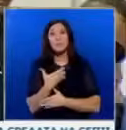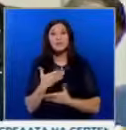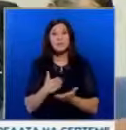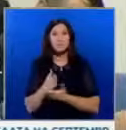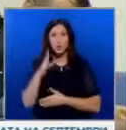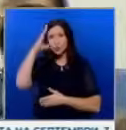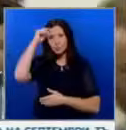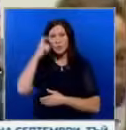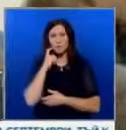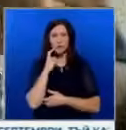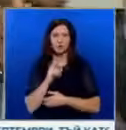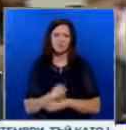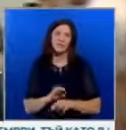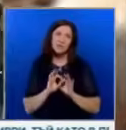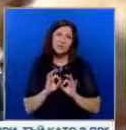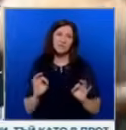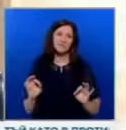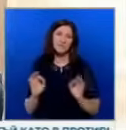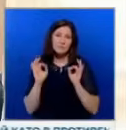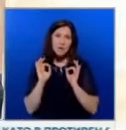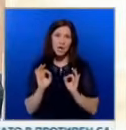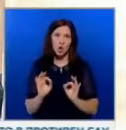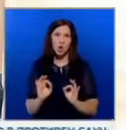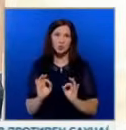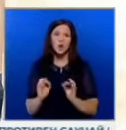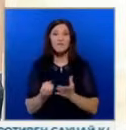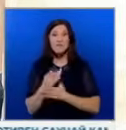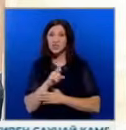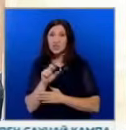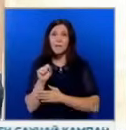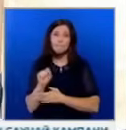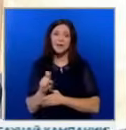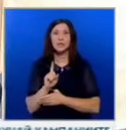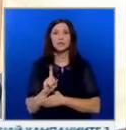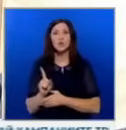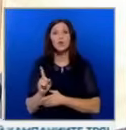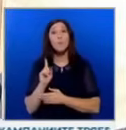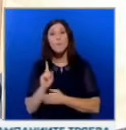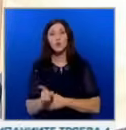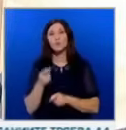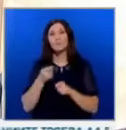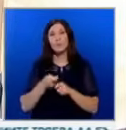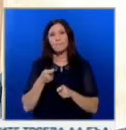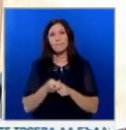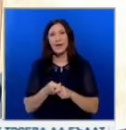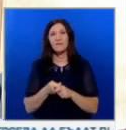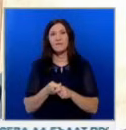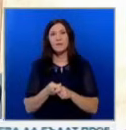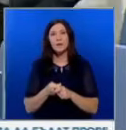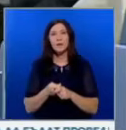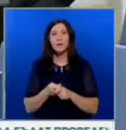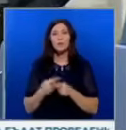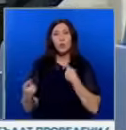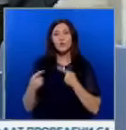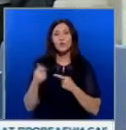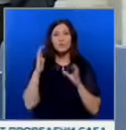Борисов. Съвсем така сериозно. Възраждане не е партия, с която можем да правим договорки за